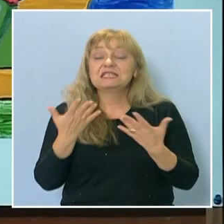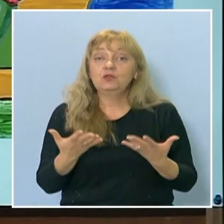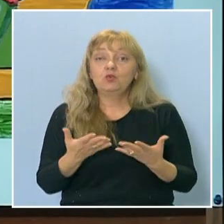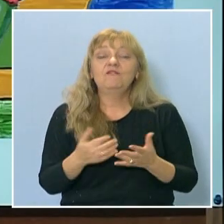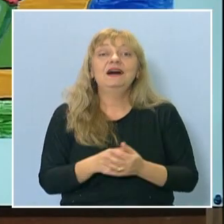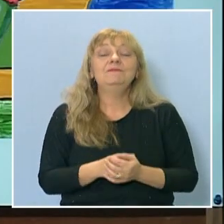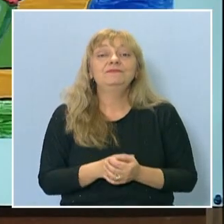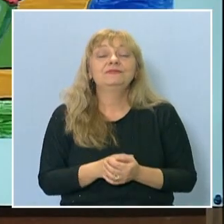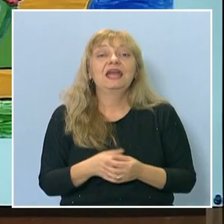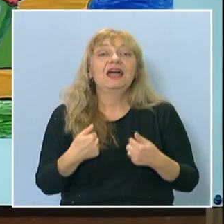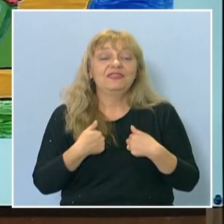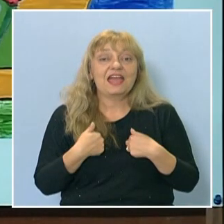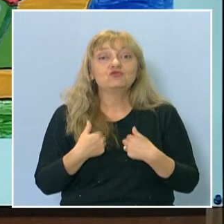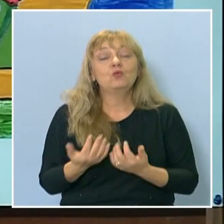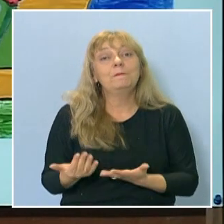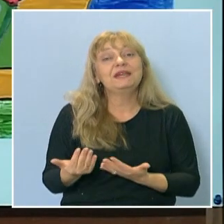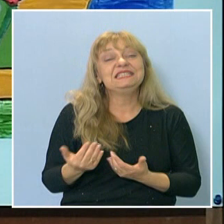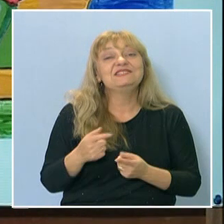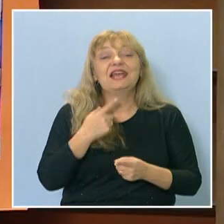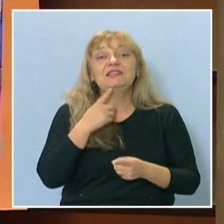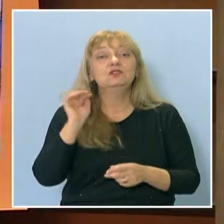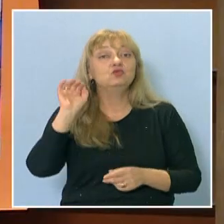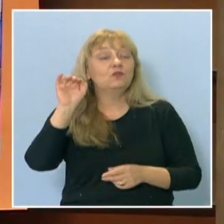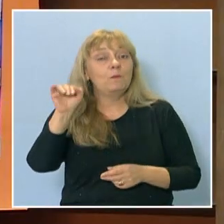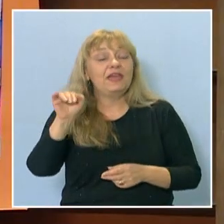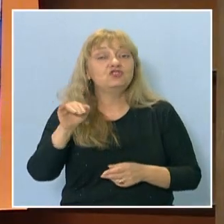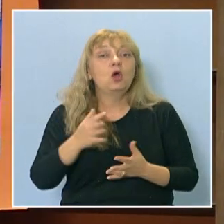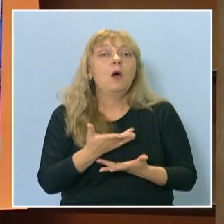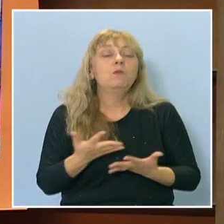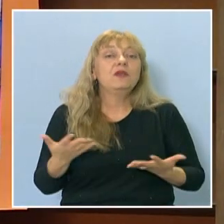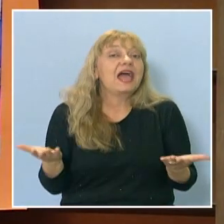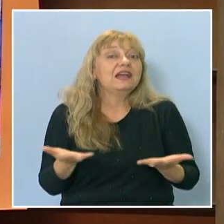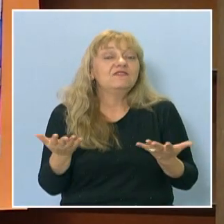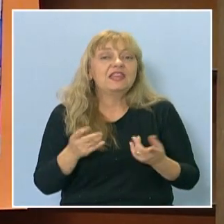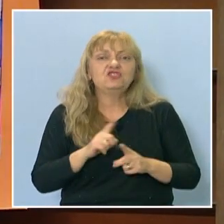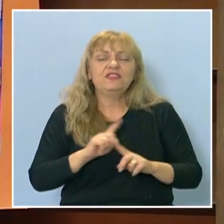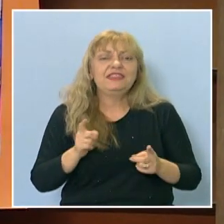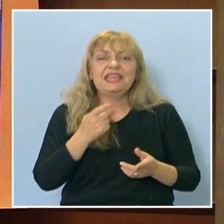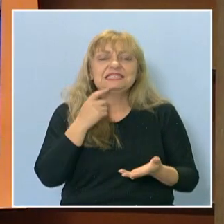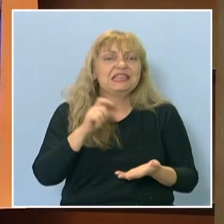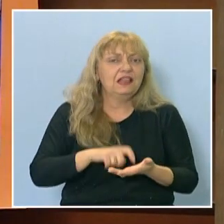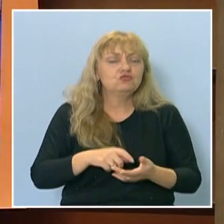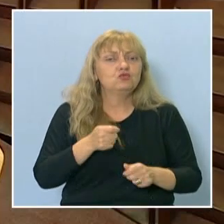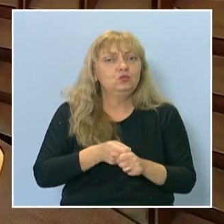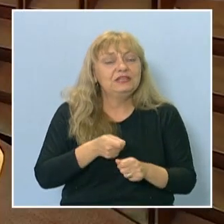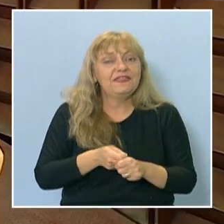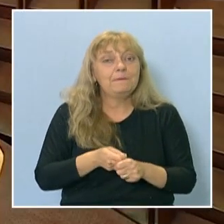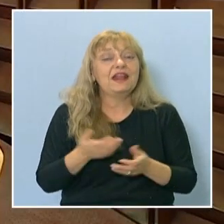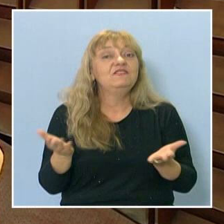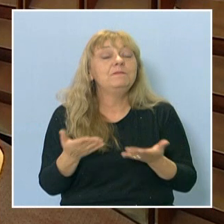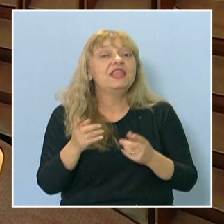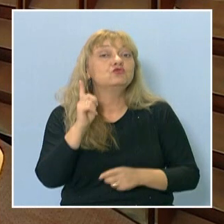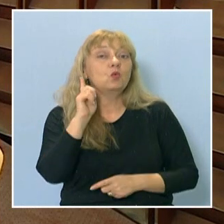и така и нашето предизвикателство беше да по някакъв начин не задължително да направим нещо,